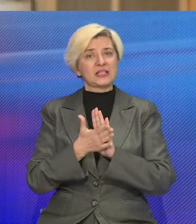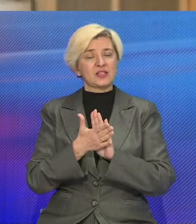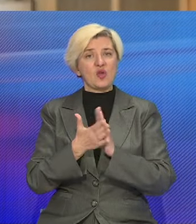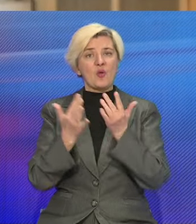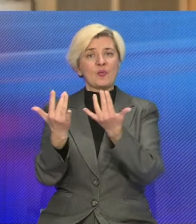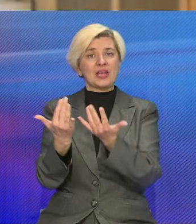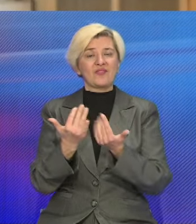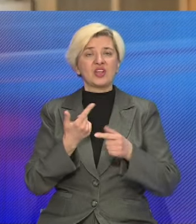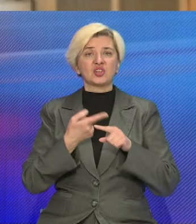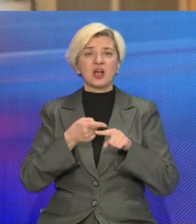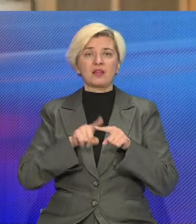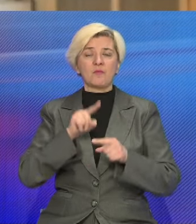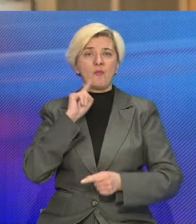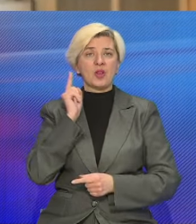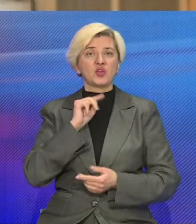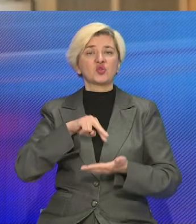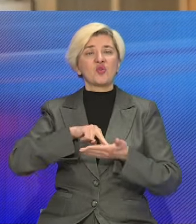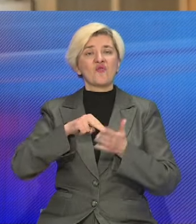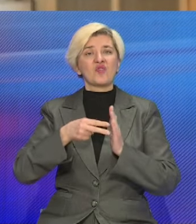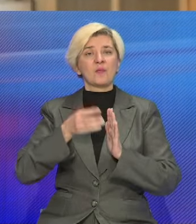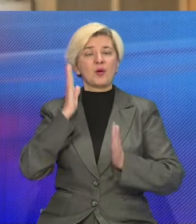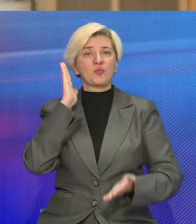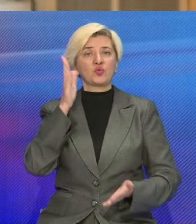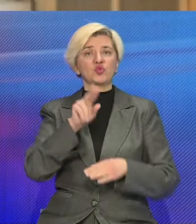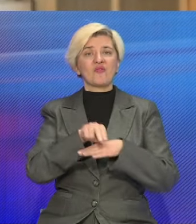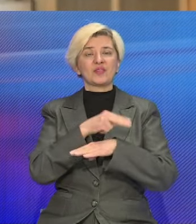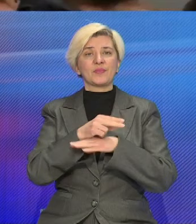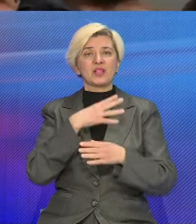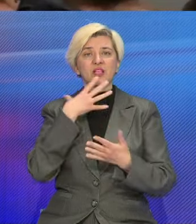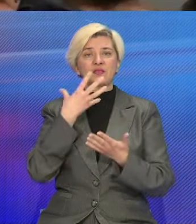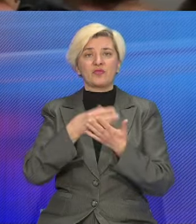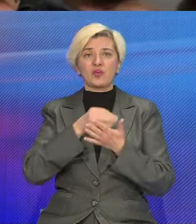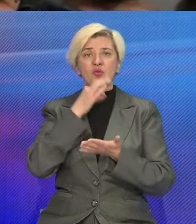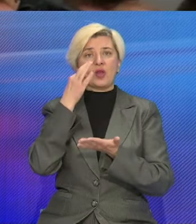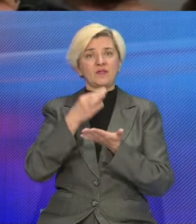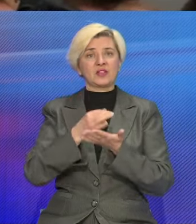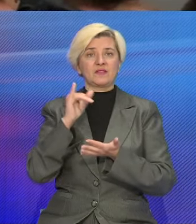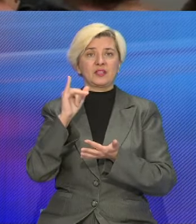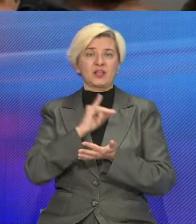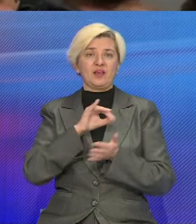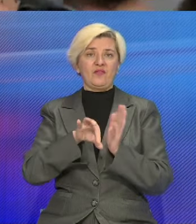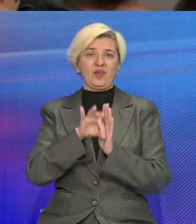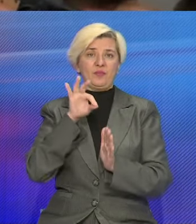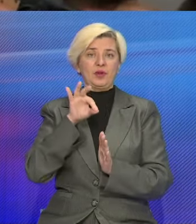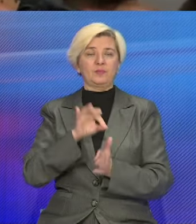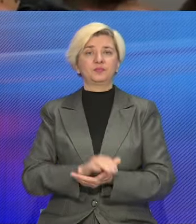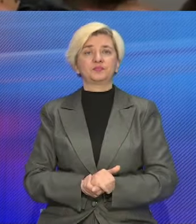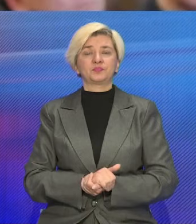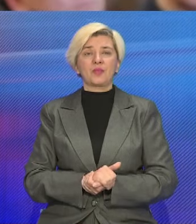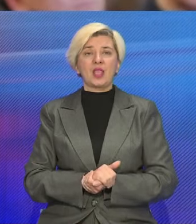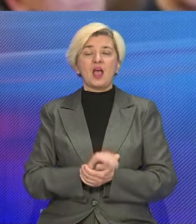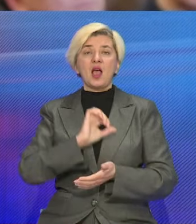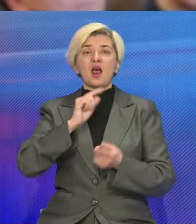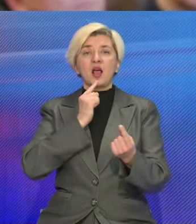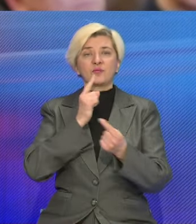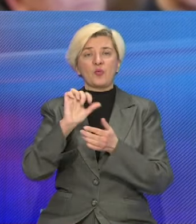будущого виспитання і відповідність за свою країну і за свій вибор. Размови обголовні пройшлі